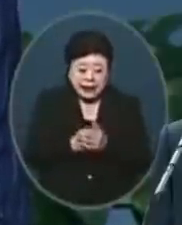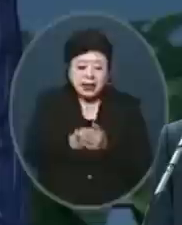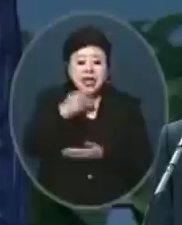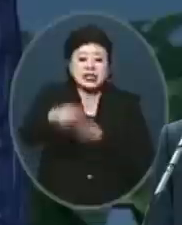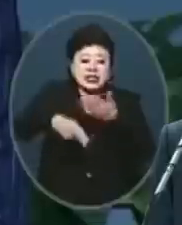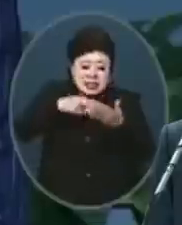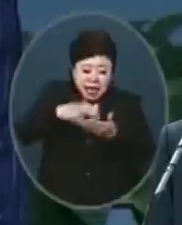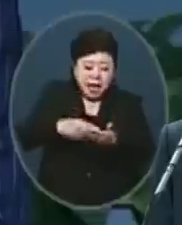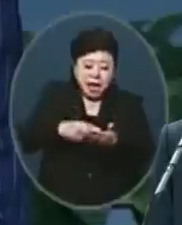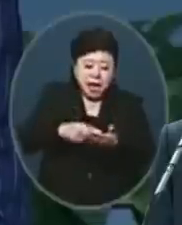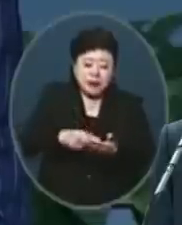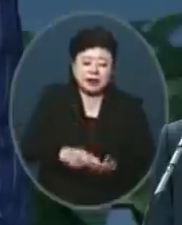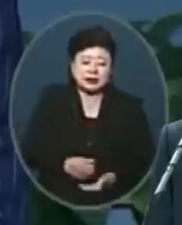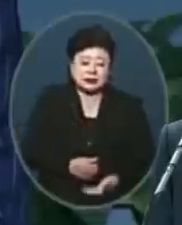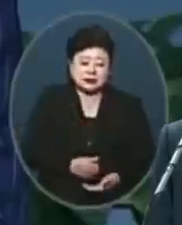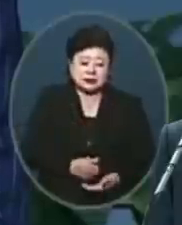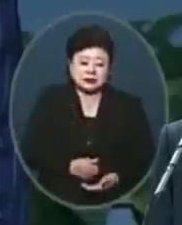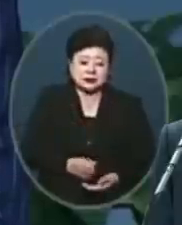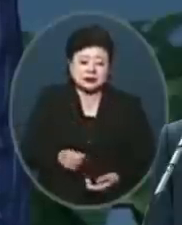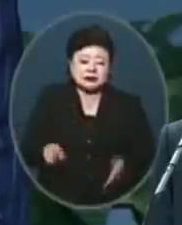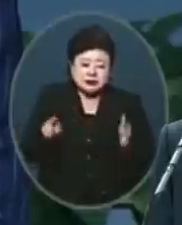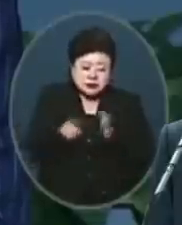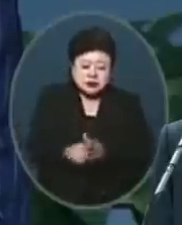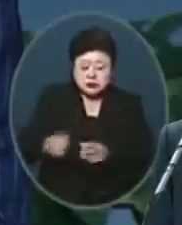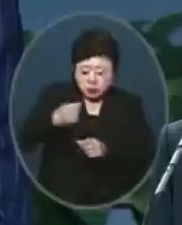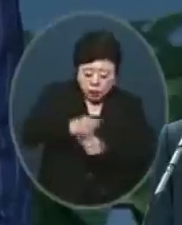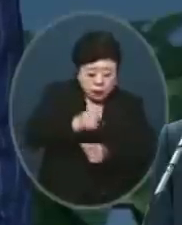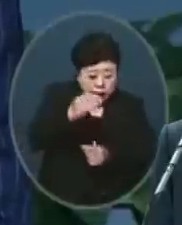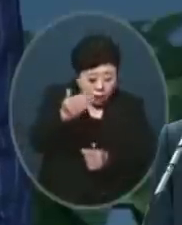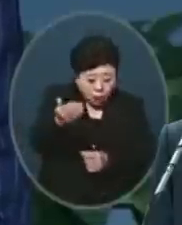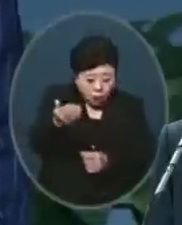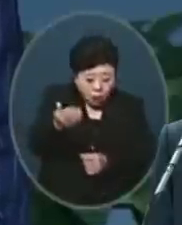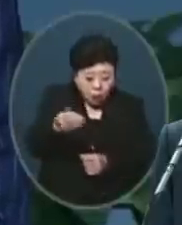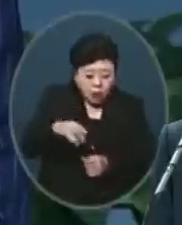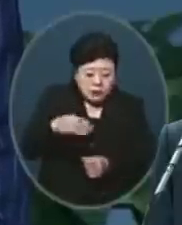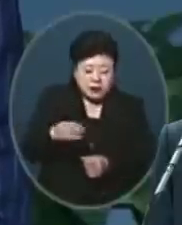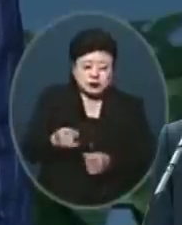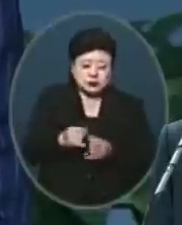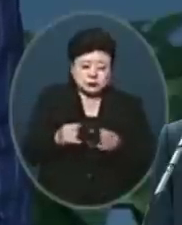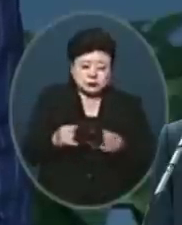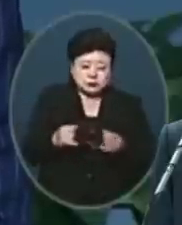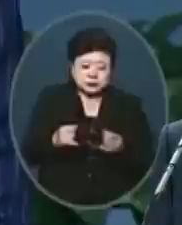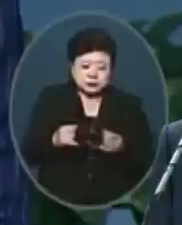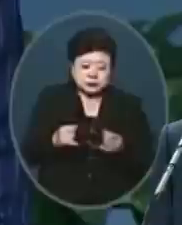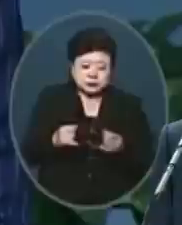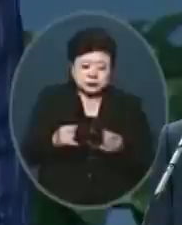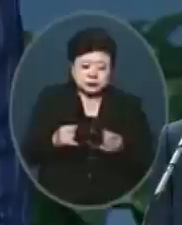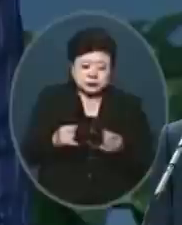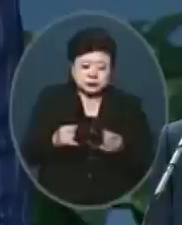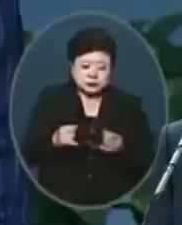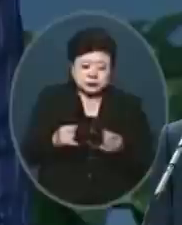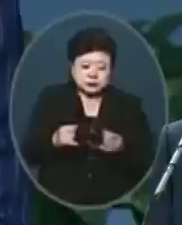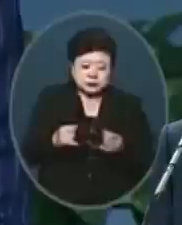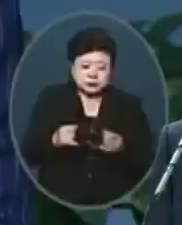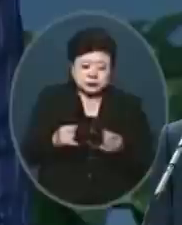야훼 섬기는 신앙이 다시 복구되고 450명